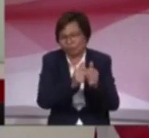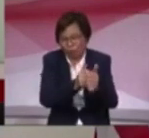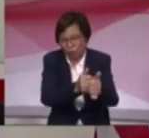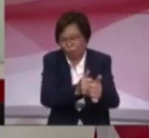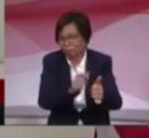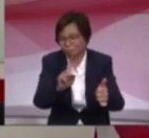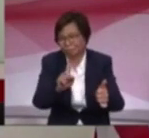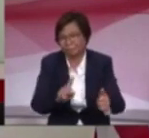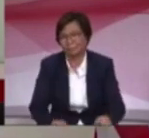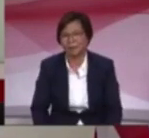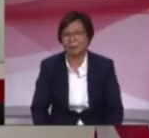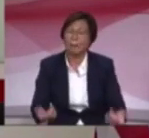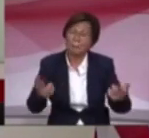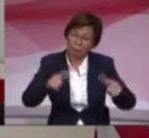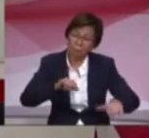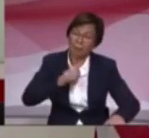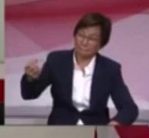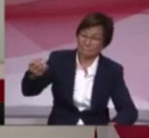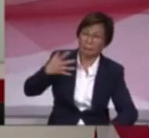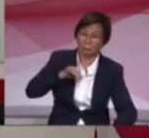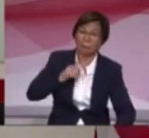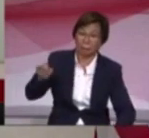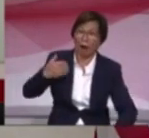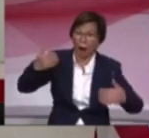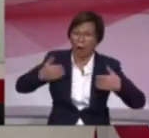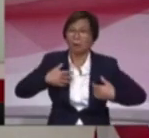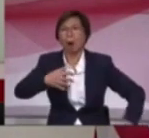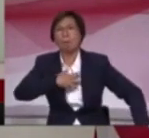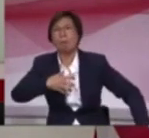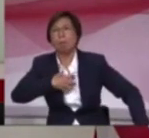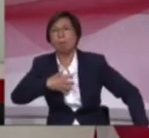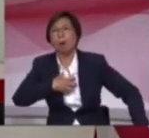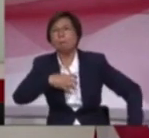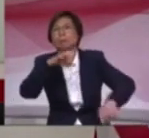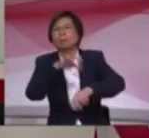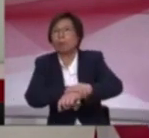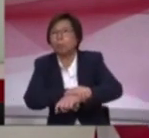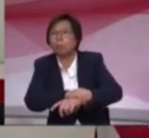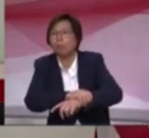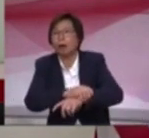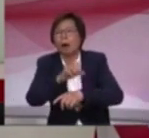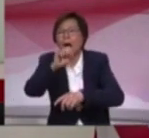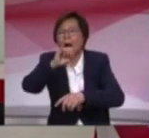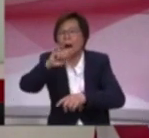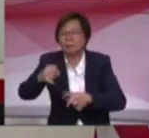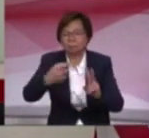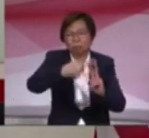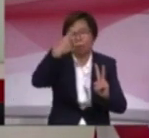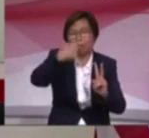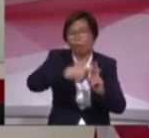Ini berlaku apabila saya difahamkan ada yang mengadu mereka ditahan di SJR Sekatan Jalan